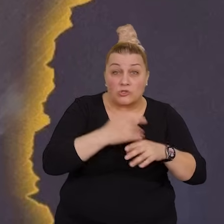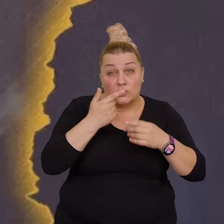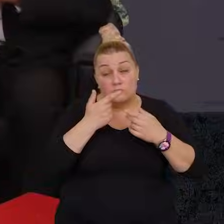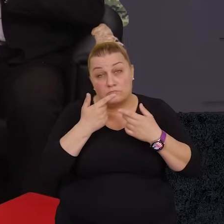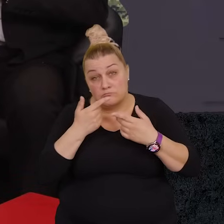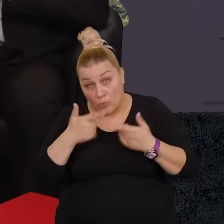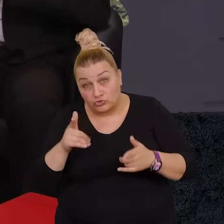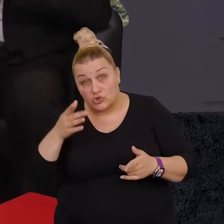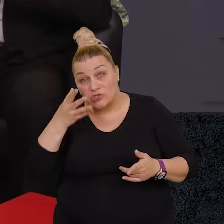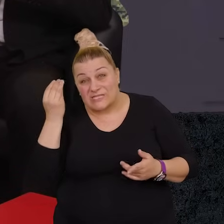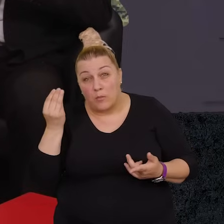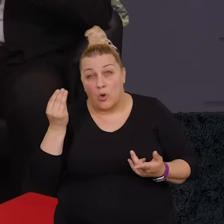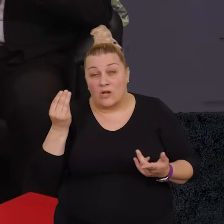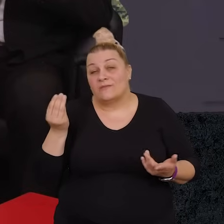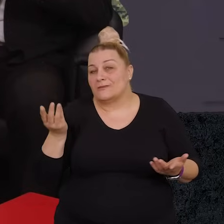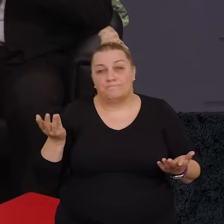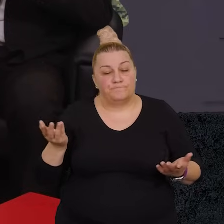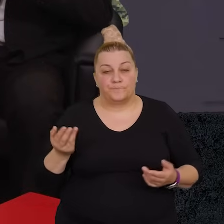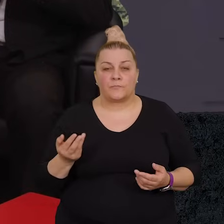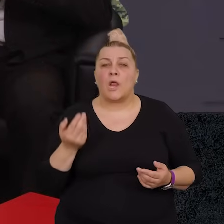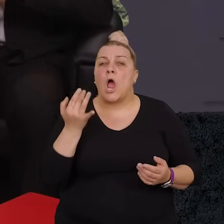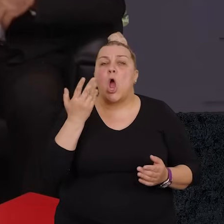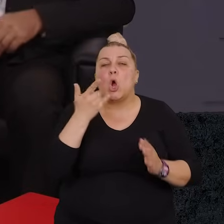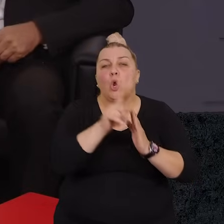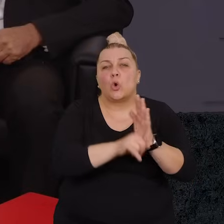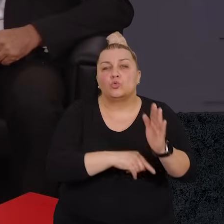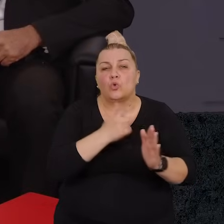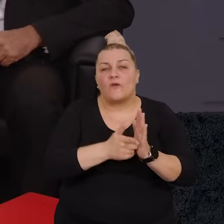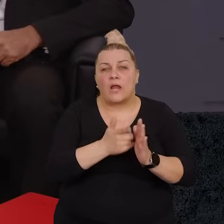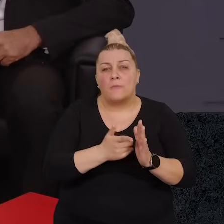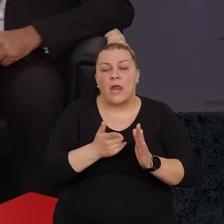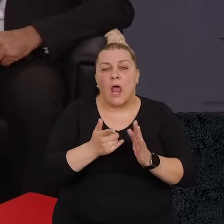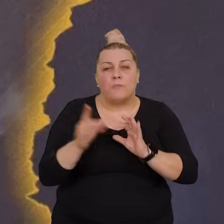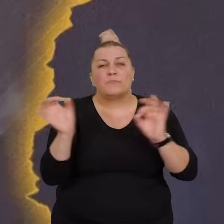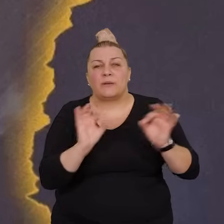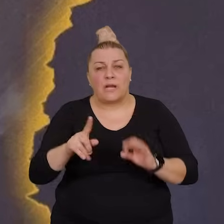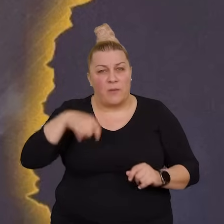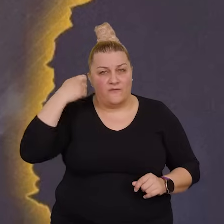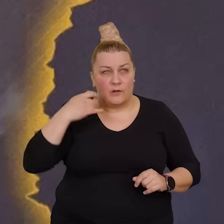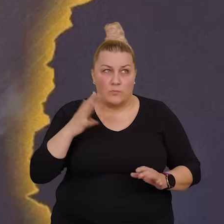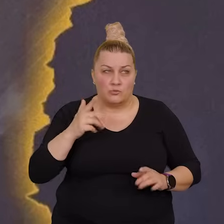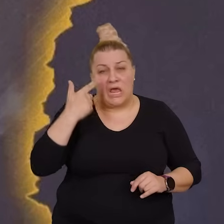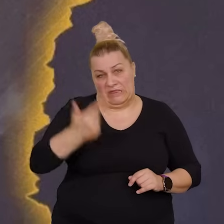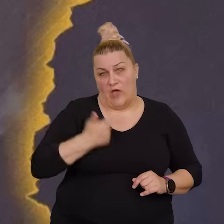izmišljao ništa, nego to je to. Koliko jako je dugo film priprema? Otprilike 2 godine smo se spremali za njega.